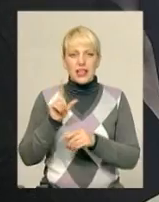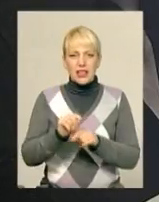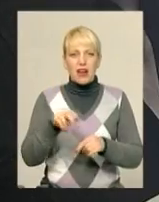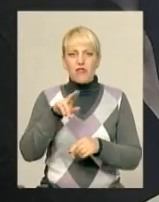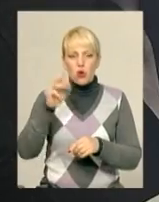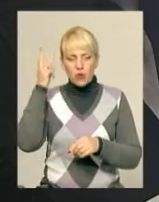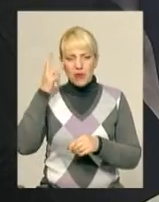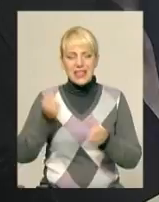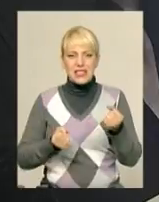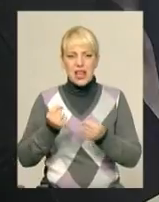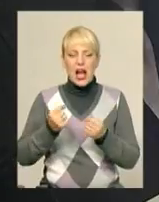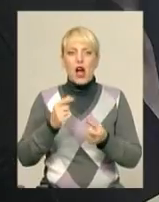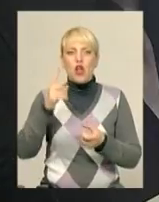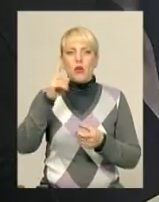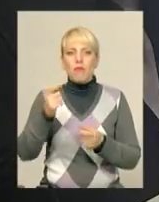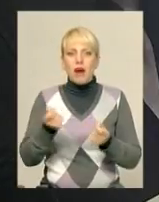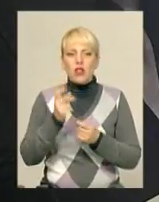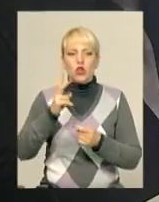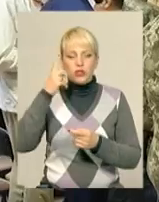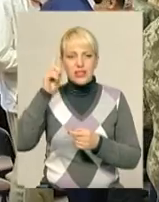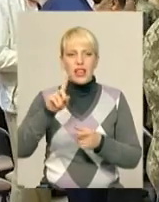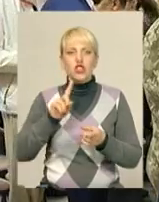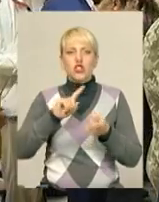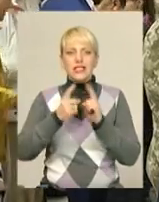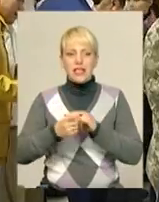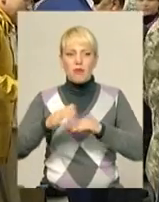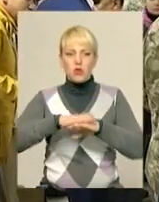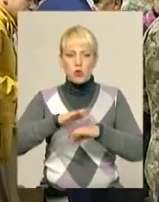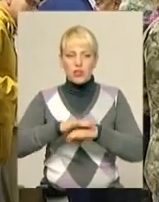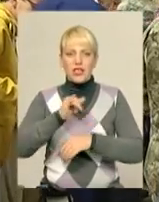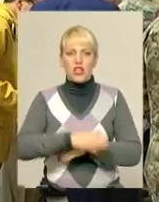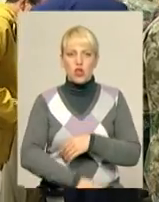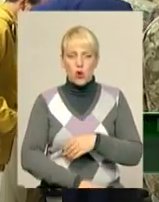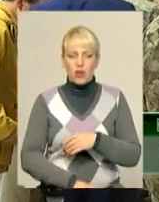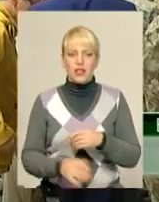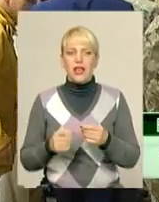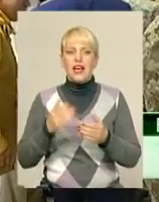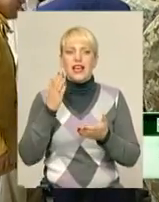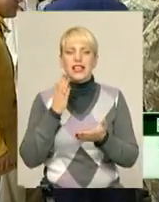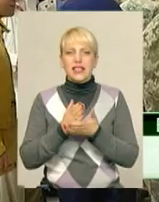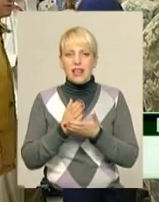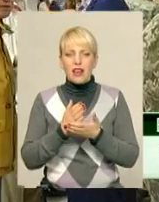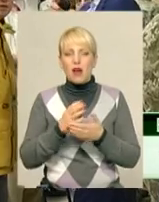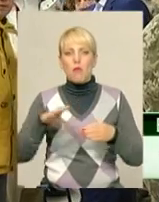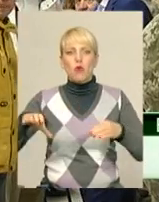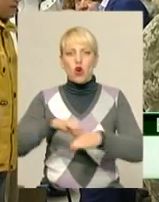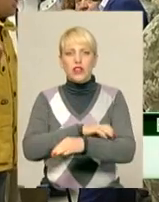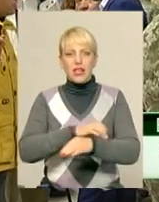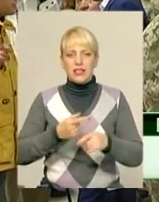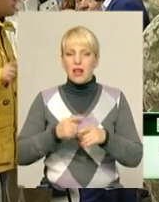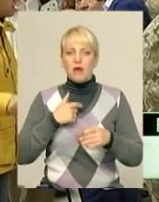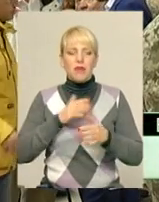здогадується, що у чоловіка замість руки, ноги, протези. Ми не такі вже особливі, не сильно відвідуємося.